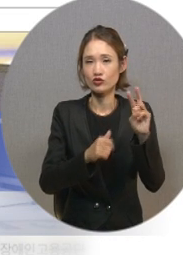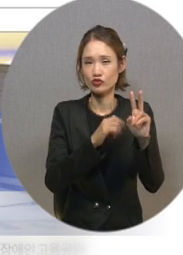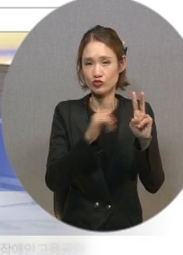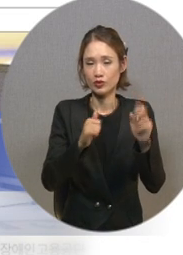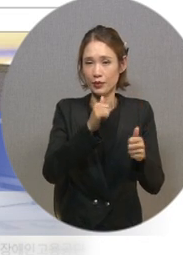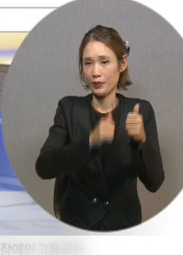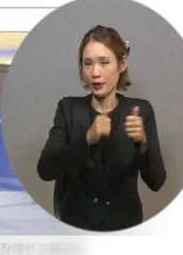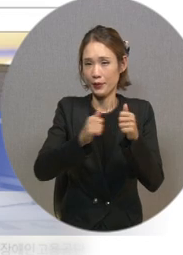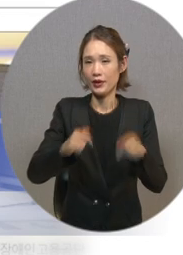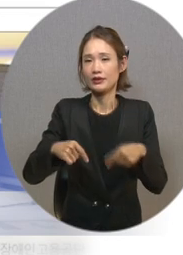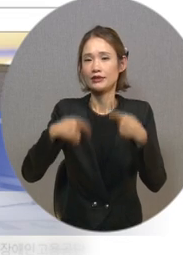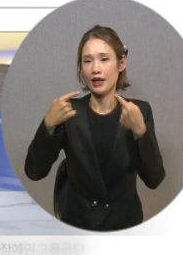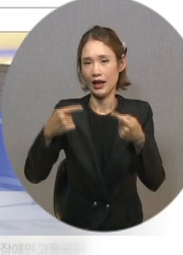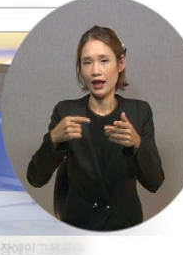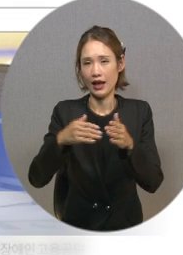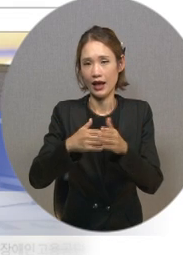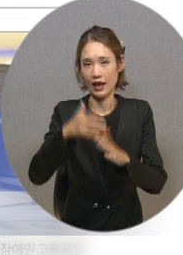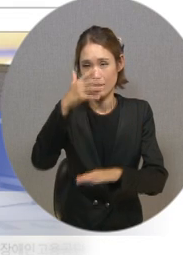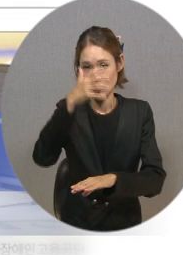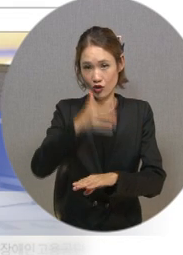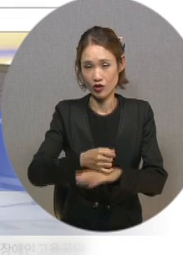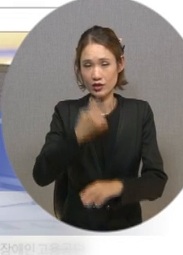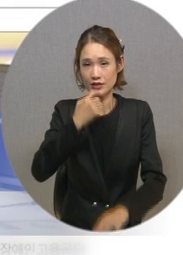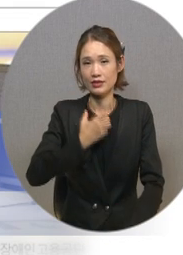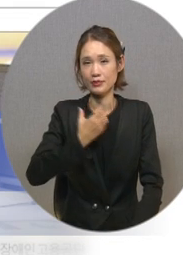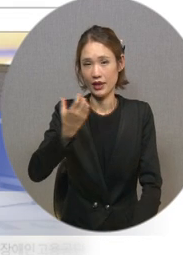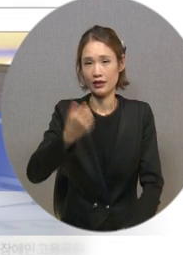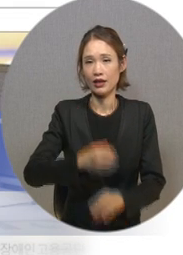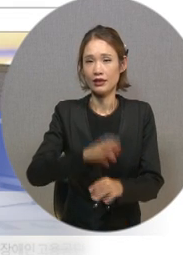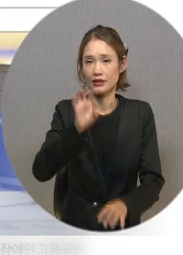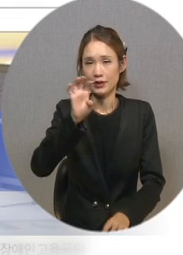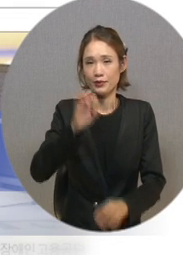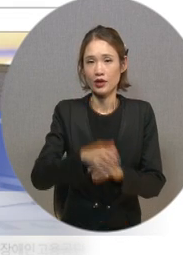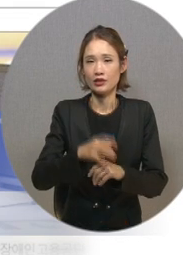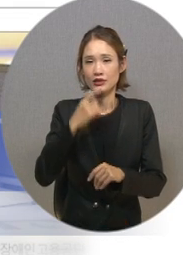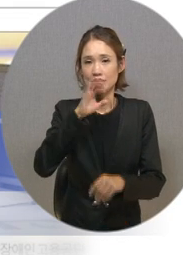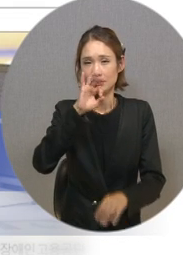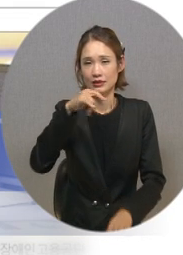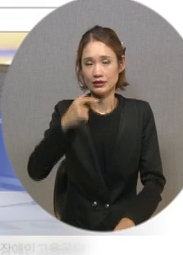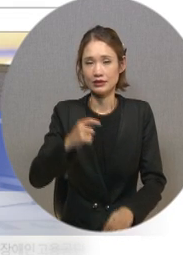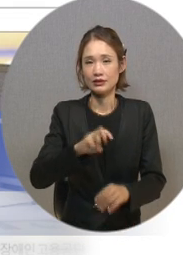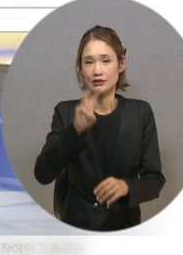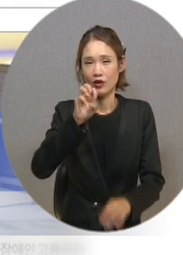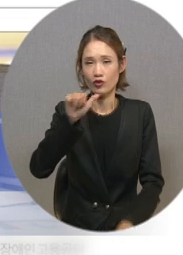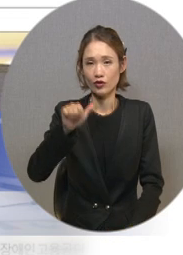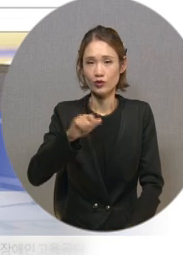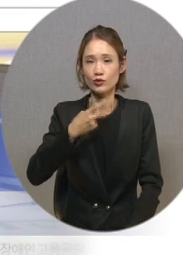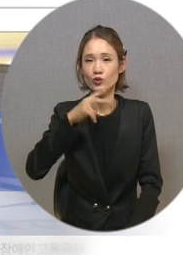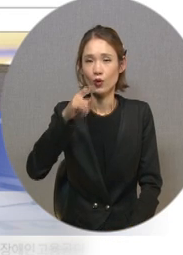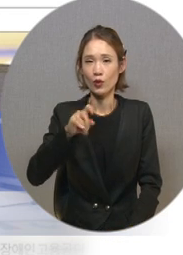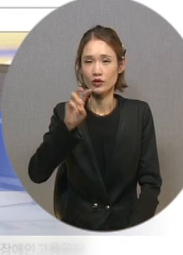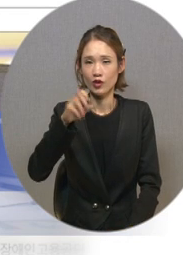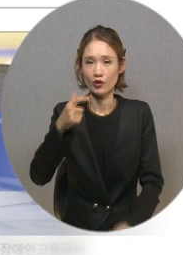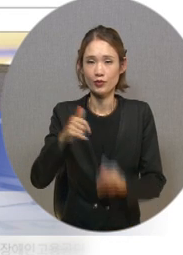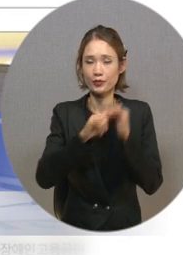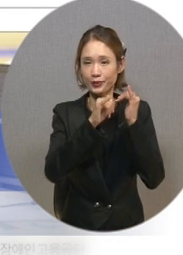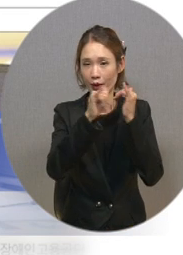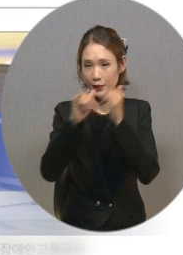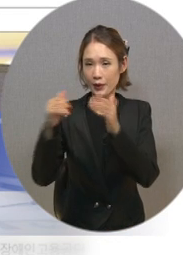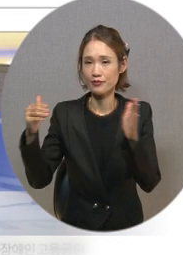겨요 대회 결과 금메달 40명 은메달 38명 동메달 36명이 수상에